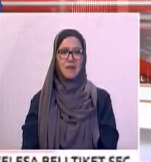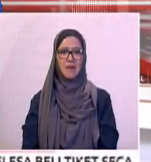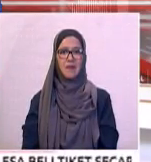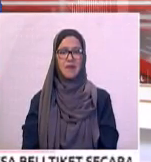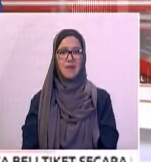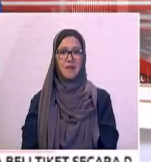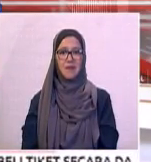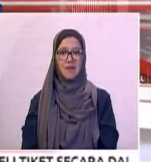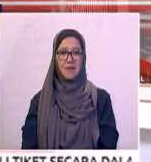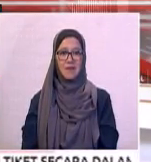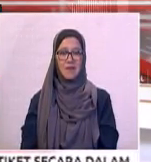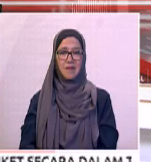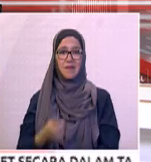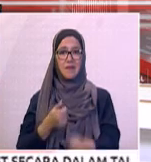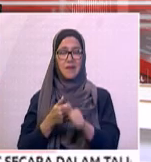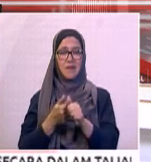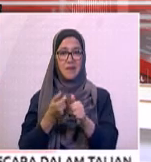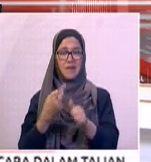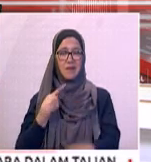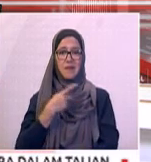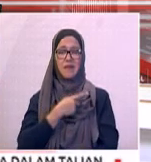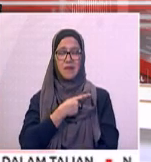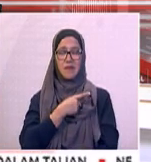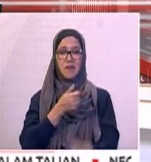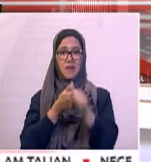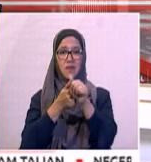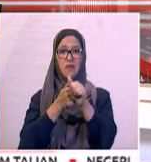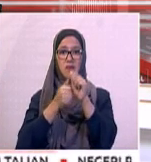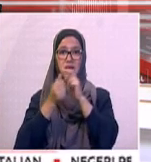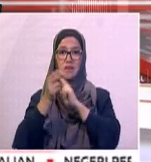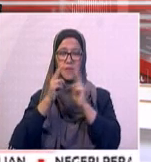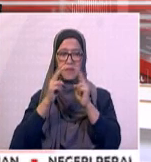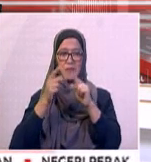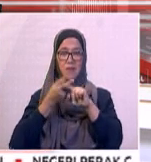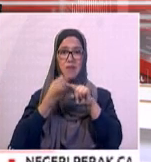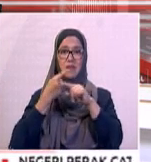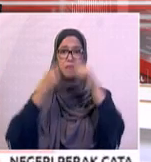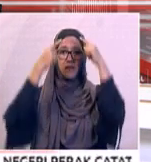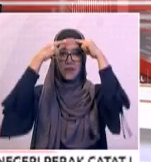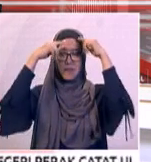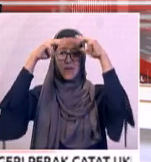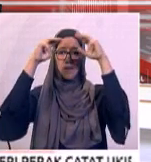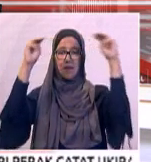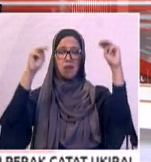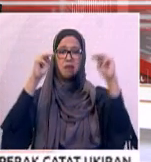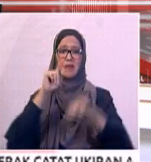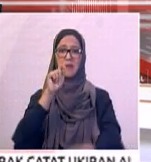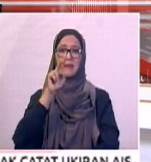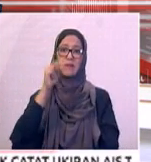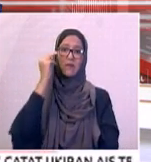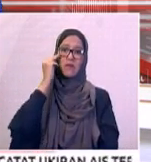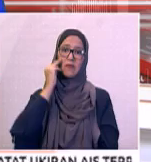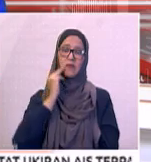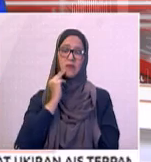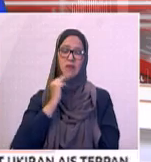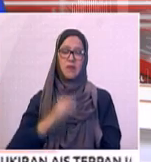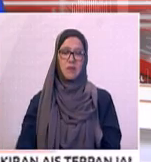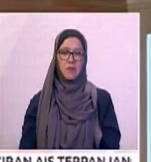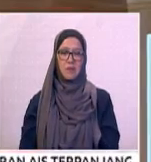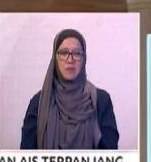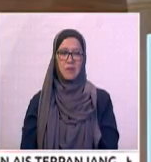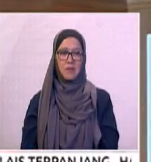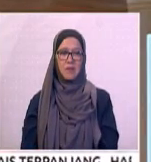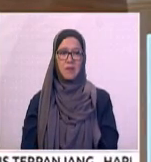Baik saudara, seterusnya kita ikuti ucapan Hari Raya Aidiladha daripada Perdana Menteri Tun Dr. Mahathir Mohamad.